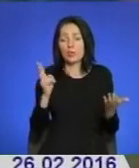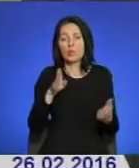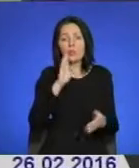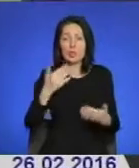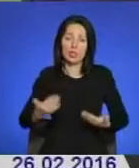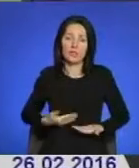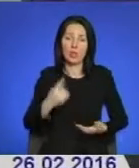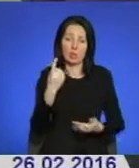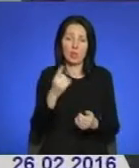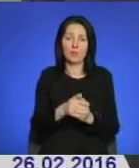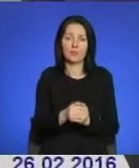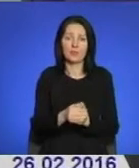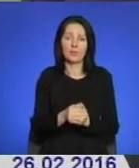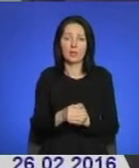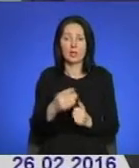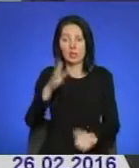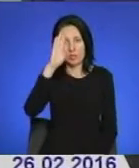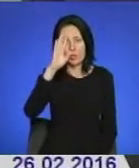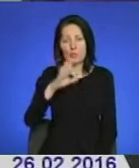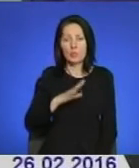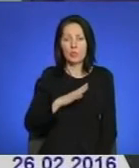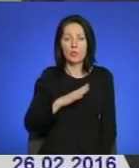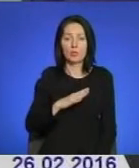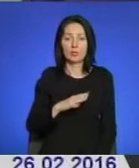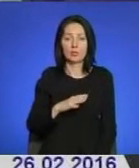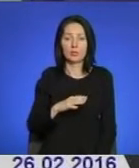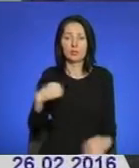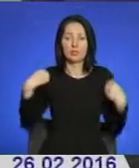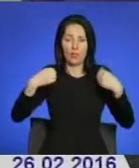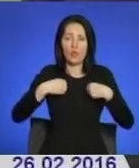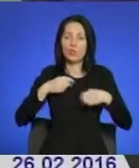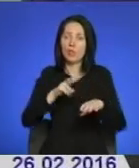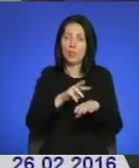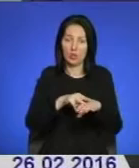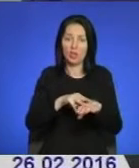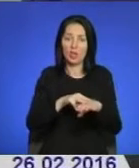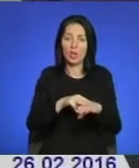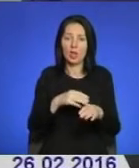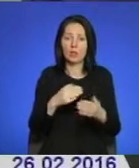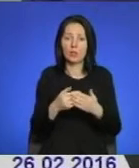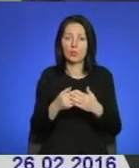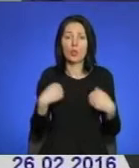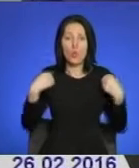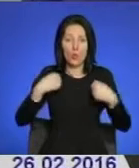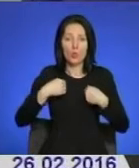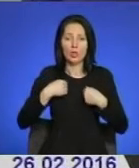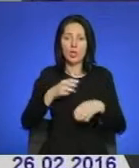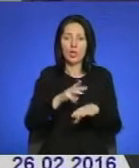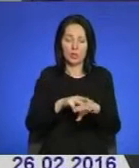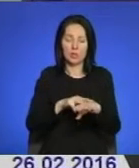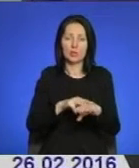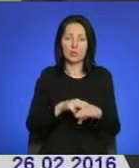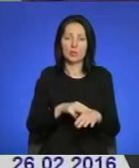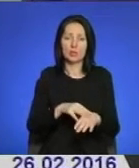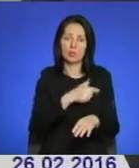одна. Один з них був, до речі, в формі міліціонера, тобто куртка міліції з